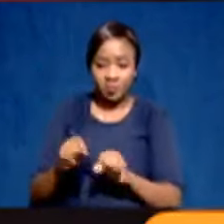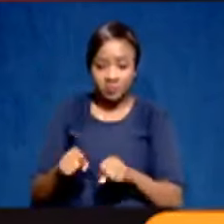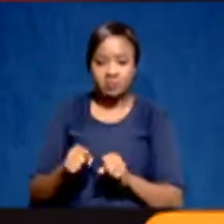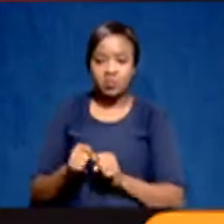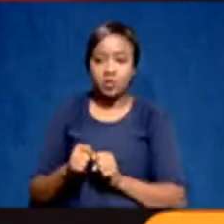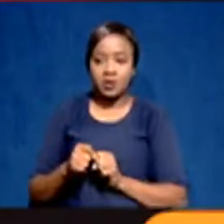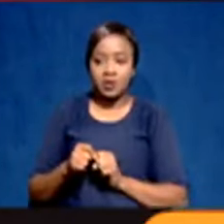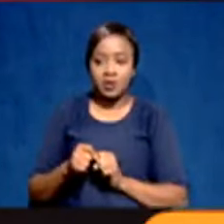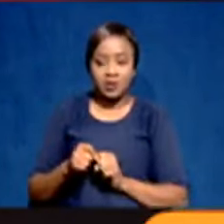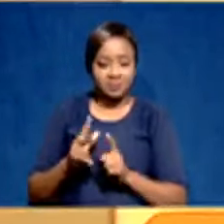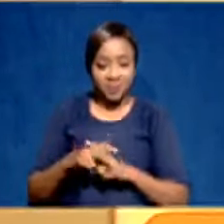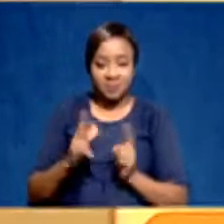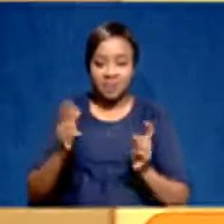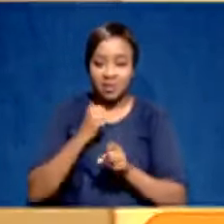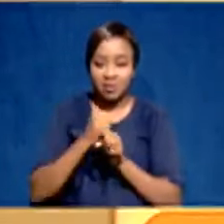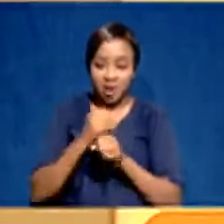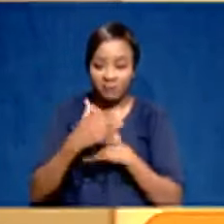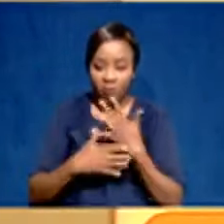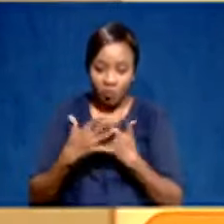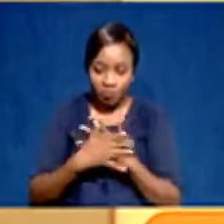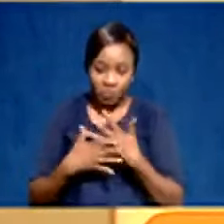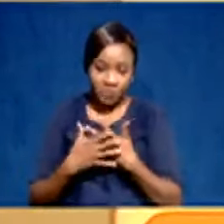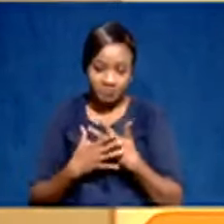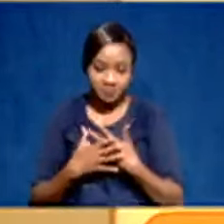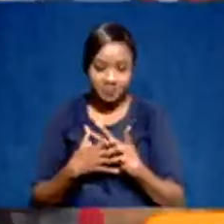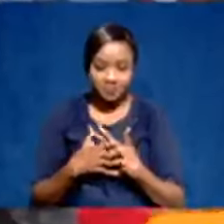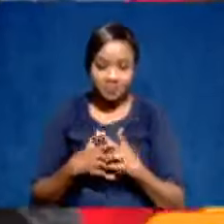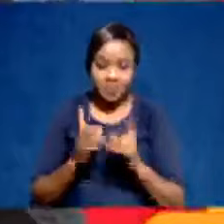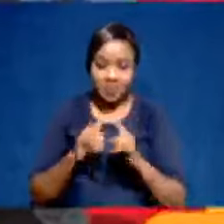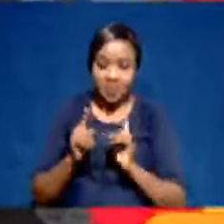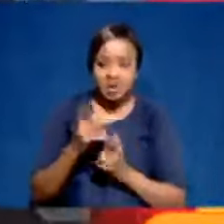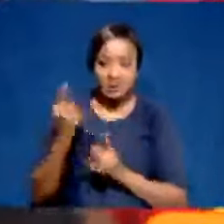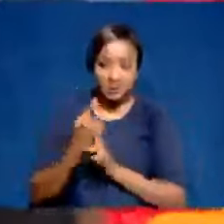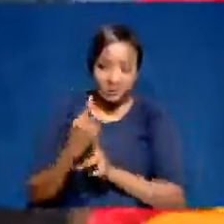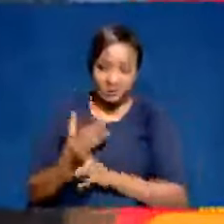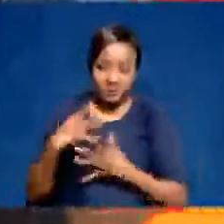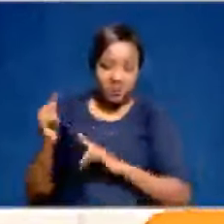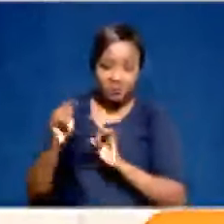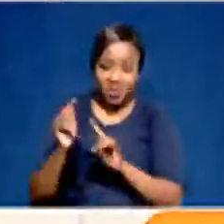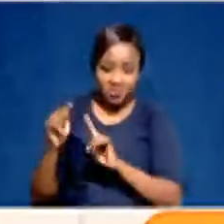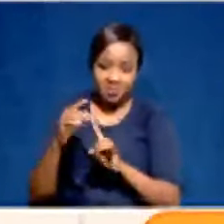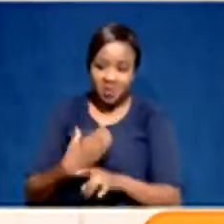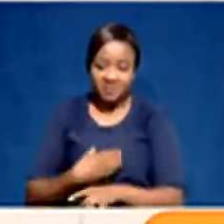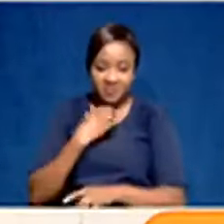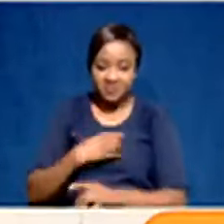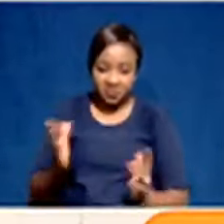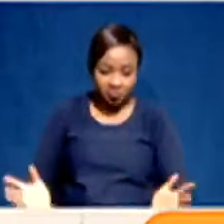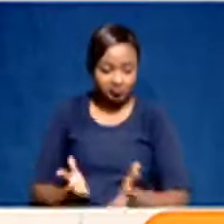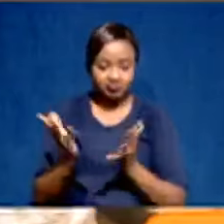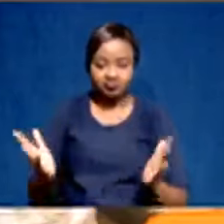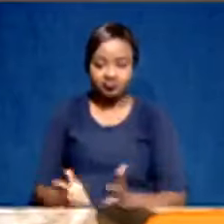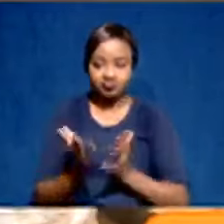wa uhandisi wa kompyuta. Walimu wake wamefanya mtindo kwa wenzake kumtembelea nyumbani ili kumtia moyo wakati huu